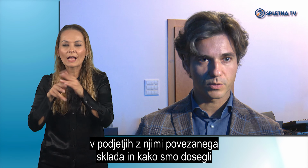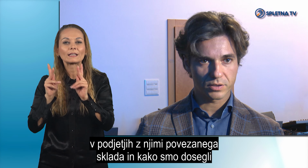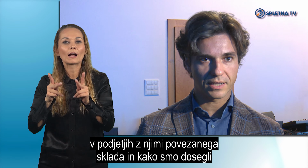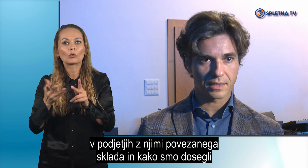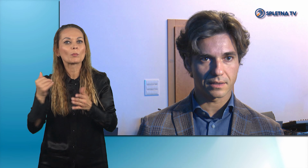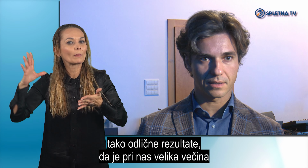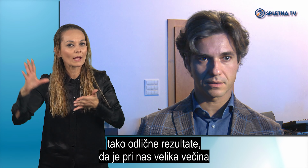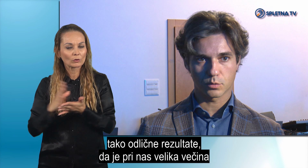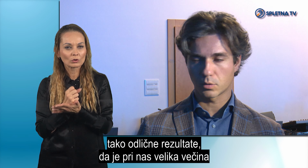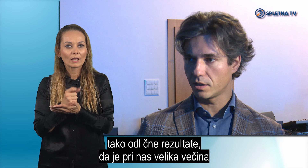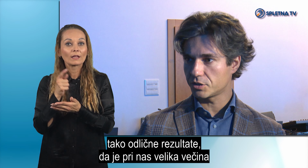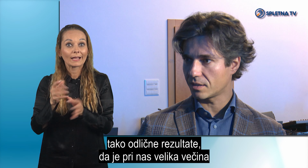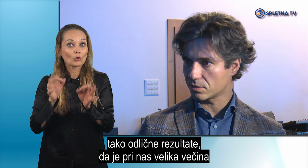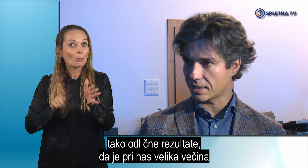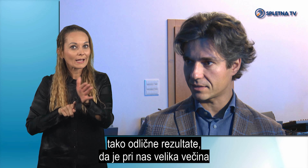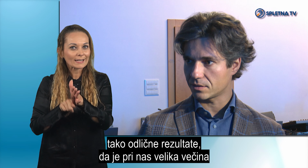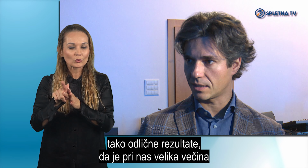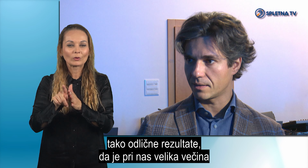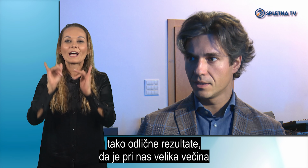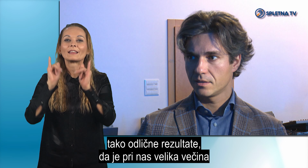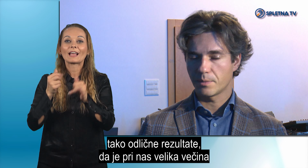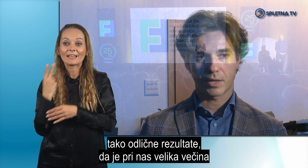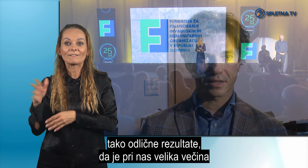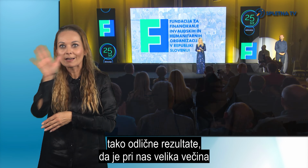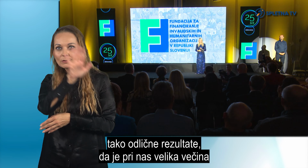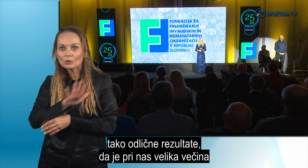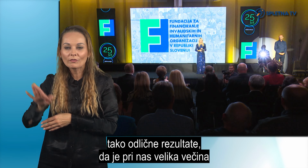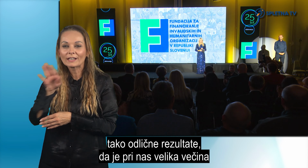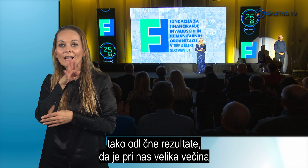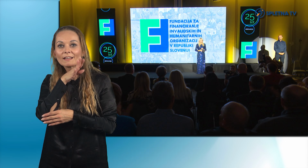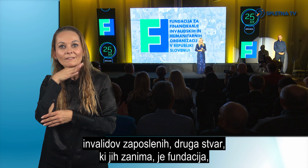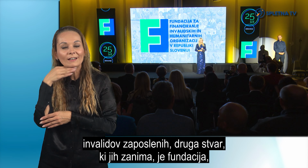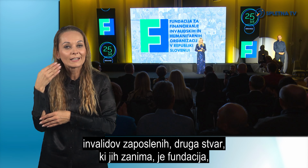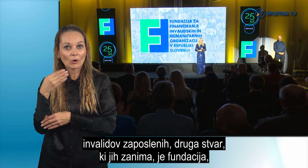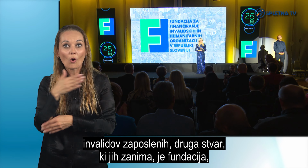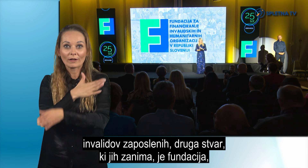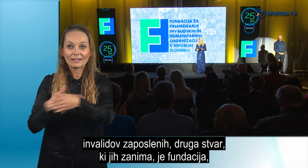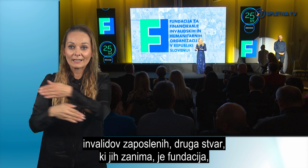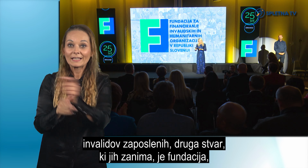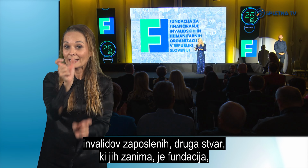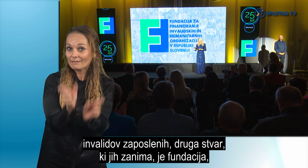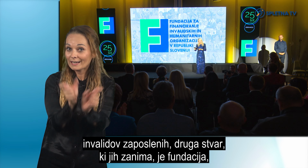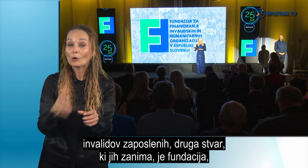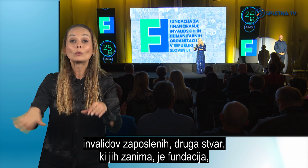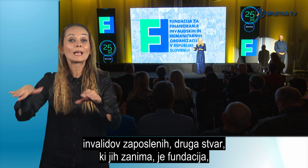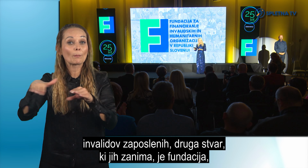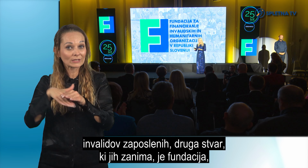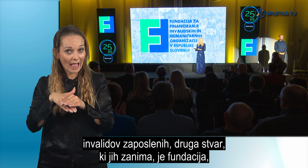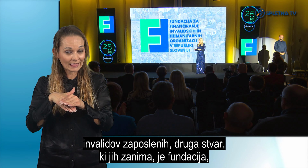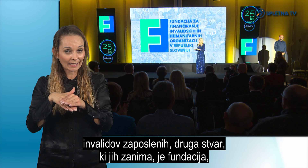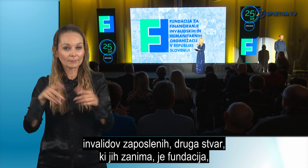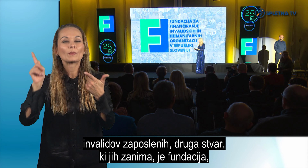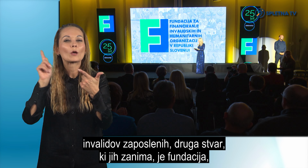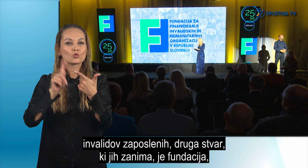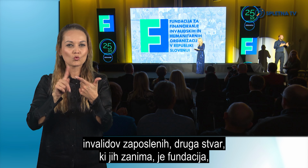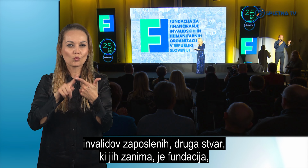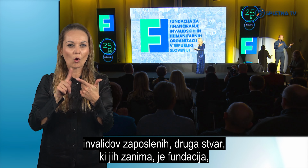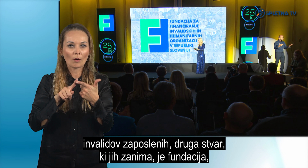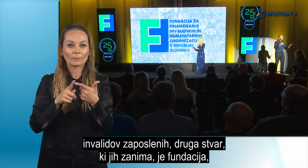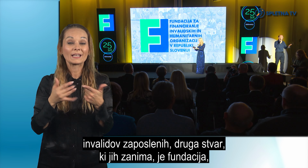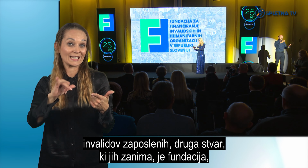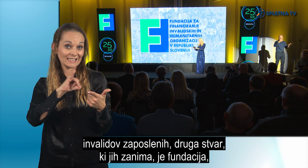kako smo dosegli toliko odlične rezultate, da je pri nas velika večina invalidov zaposlenih.